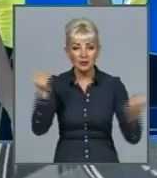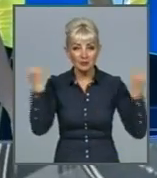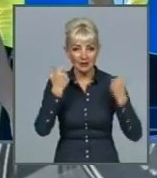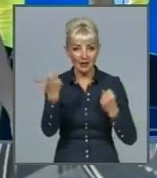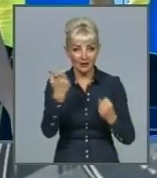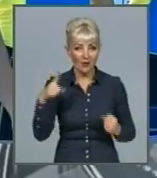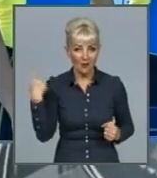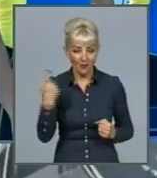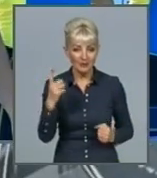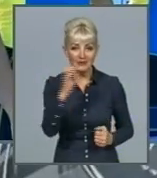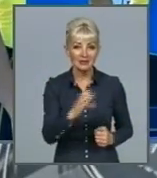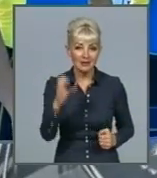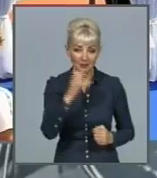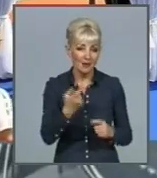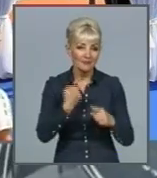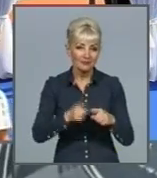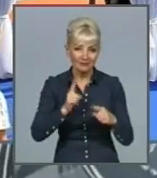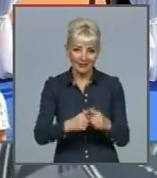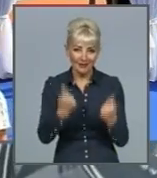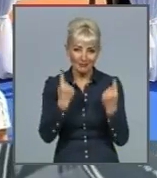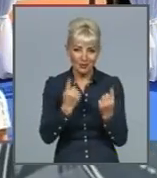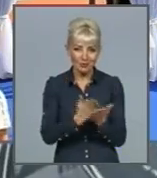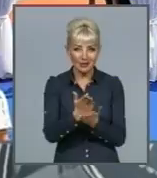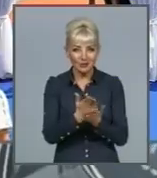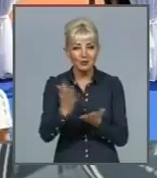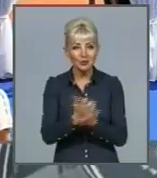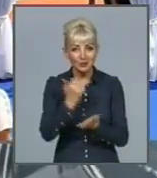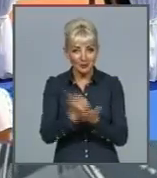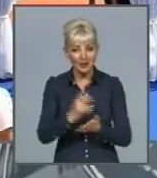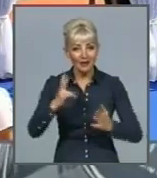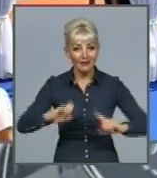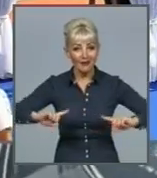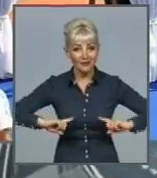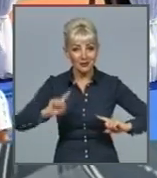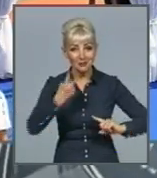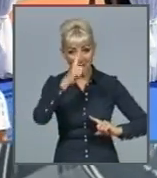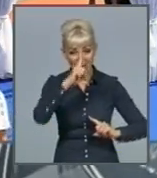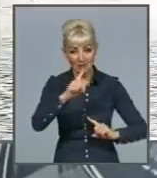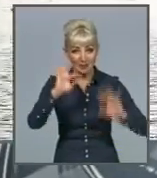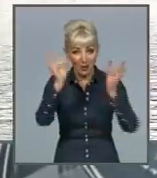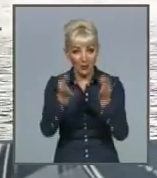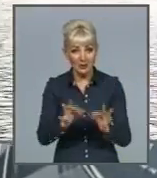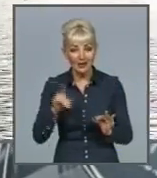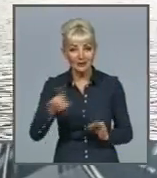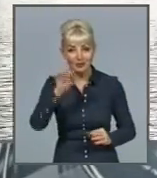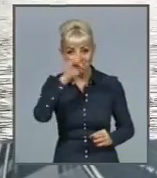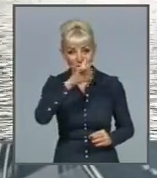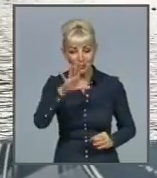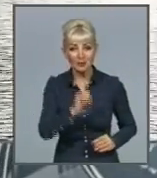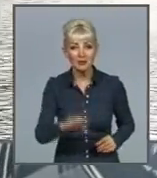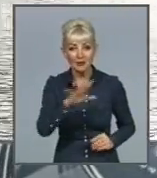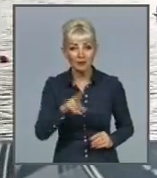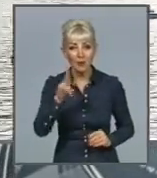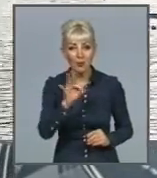сентябре. Это большой и заслуженный успех. На финише первого месяца осени они стали чемпионами Европы по академической